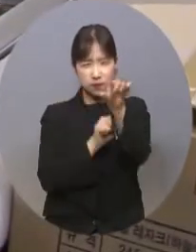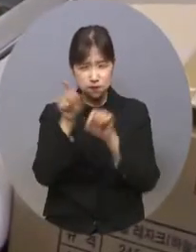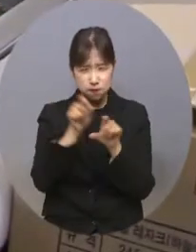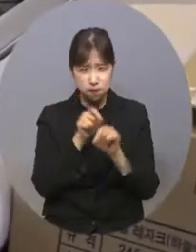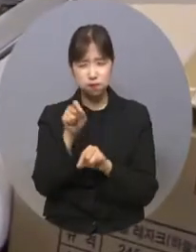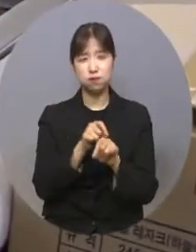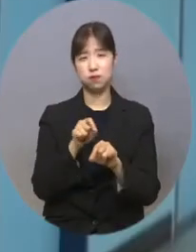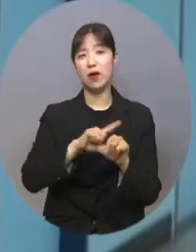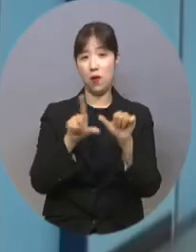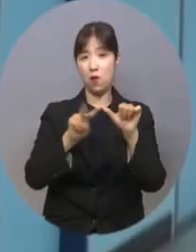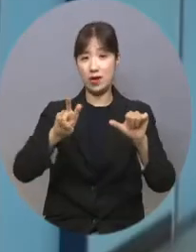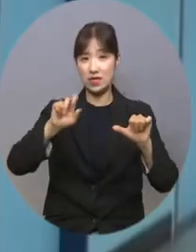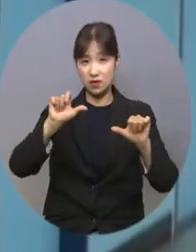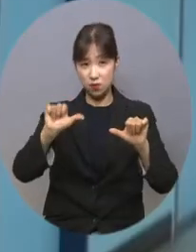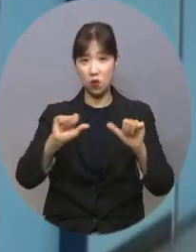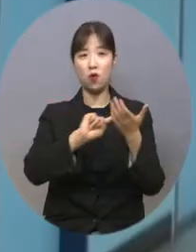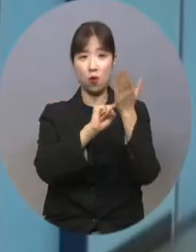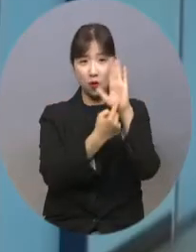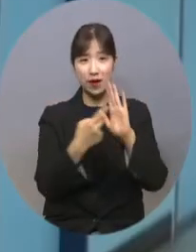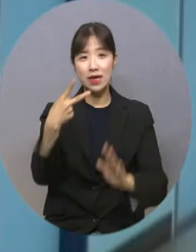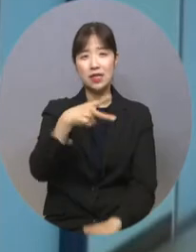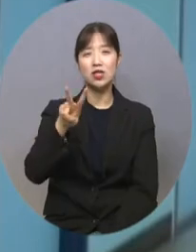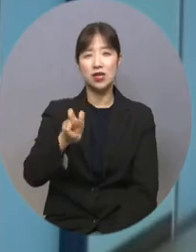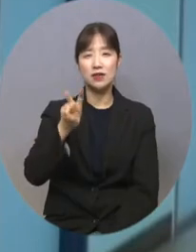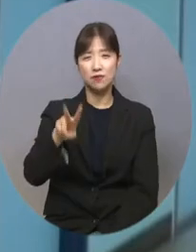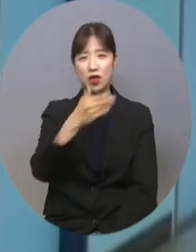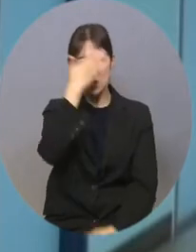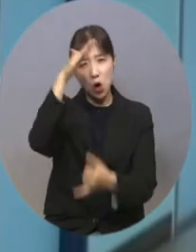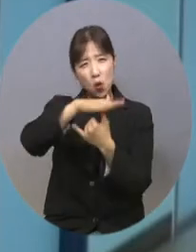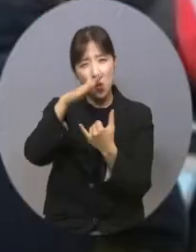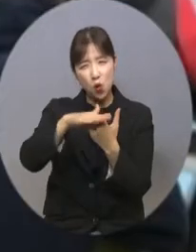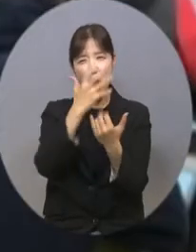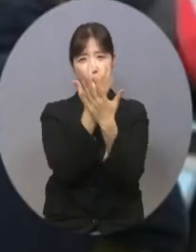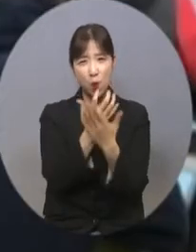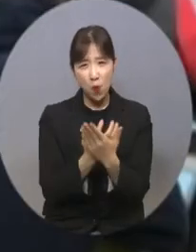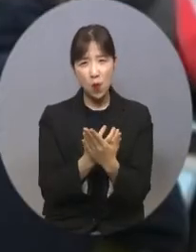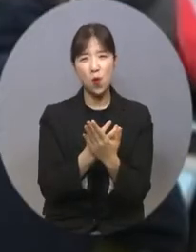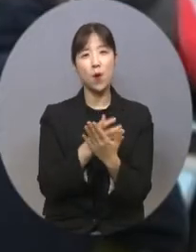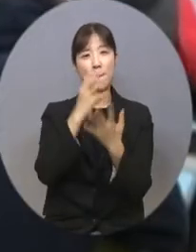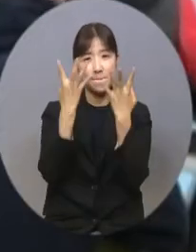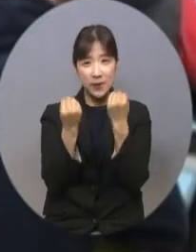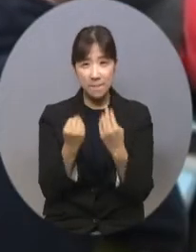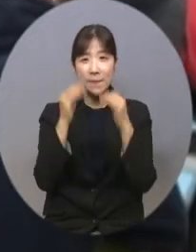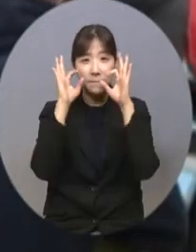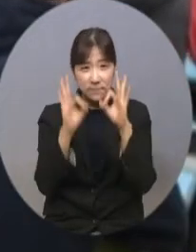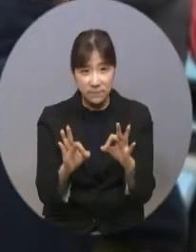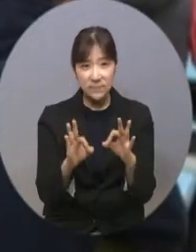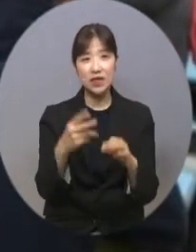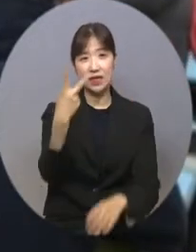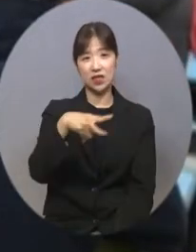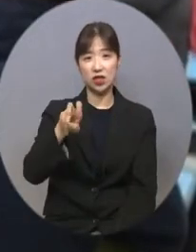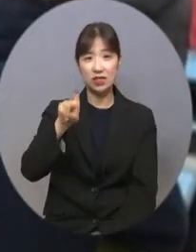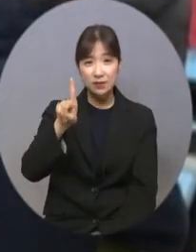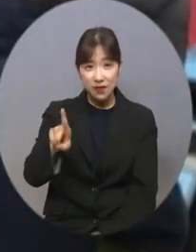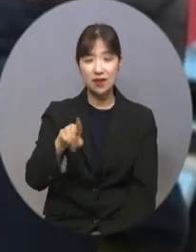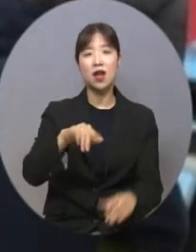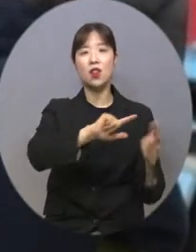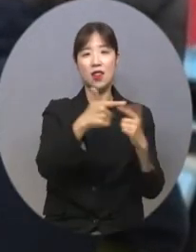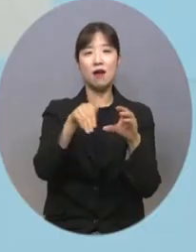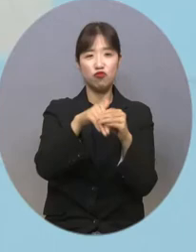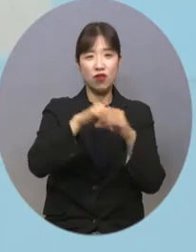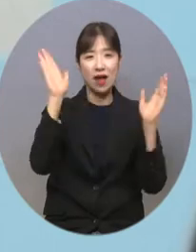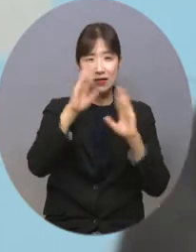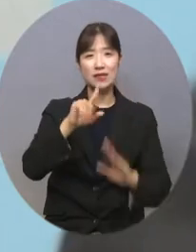25일 공개한 2022년 청소년 통계를 보면 2021년 밤문화 학생은 16만 58